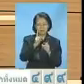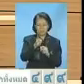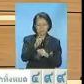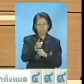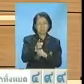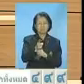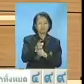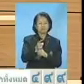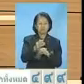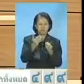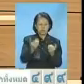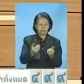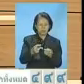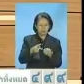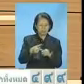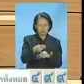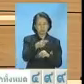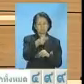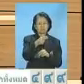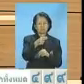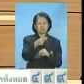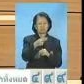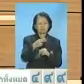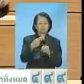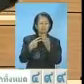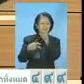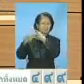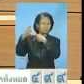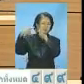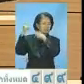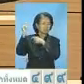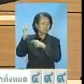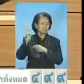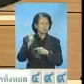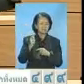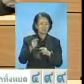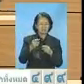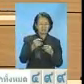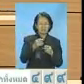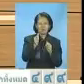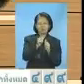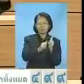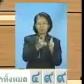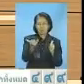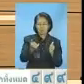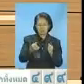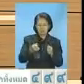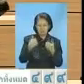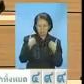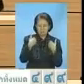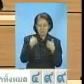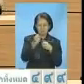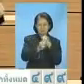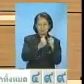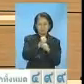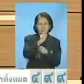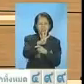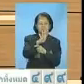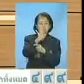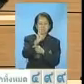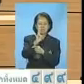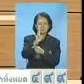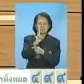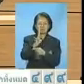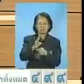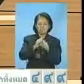วันนี้ตัดตอนประวัติศาสตร์ขนาดบอกว่าทุกอย่างเกิดตั้งแต่ปี47เพื่อทำลายสร้างวัฒกรรมทางการเมืองเพื่อ